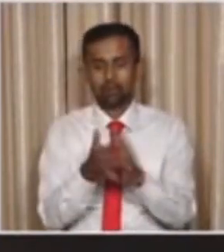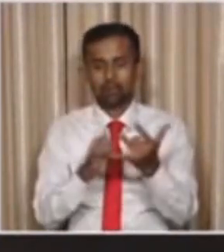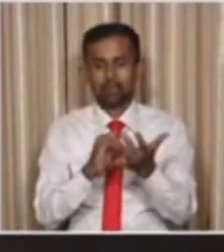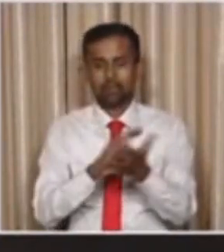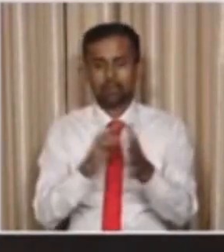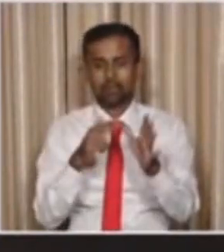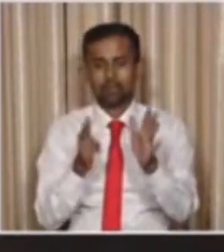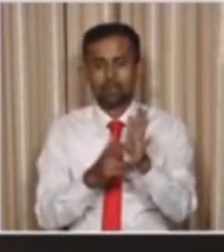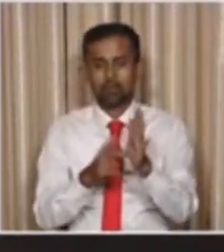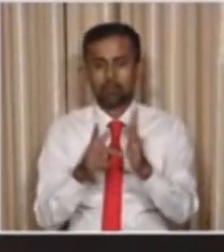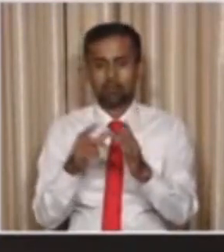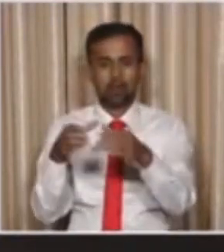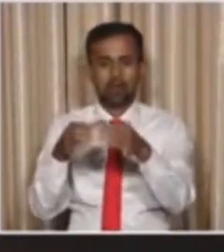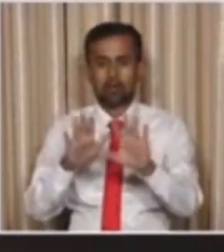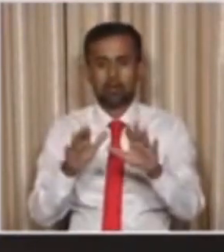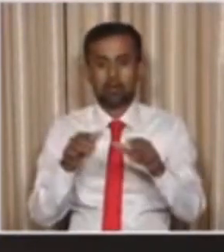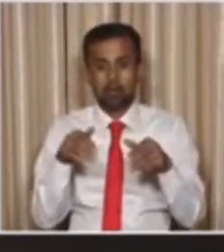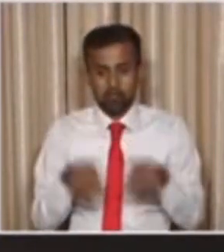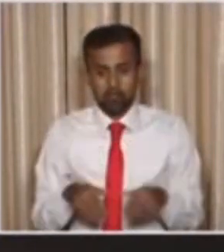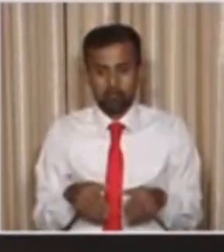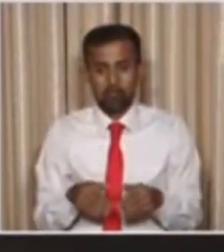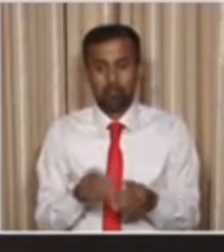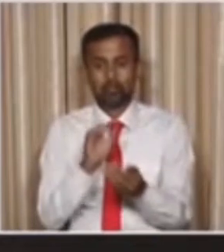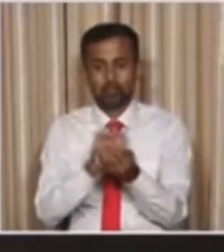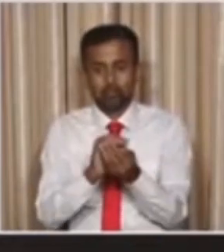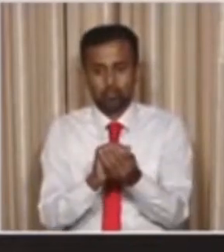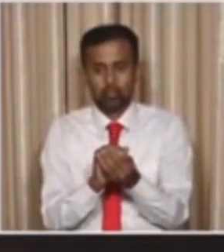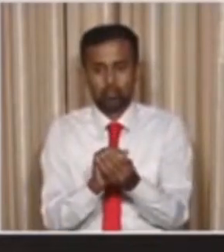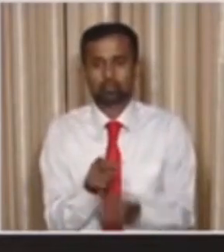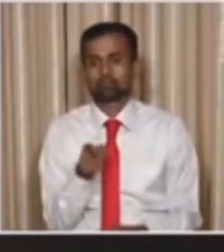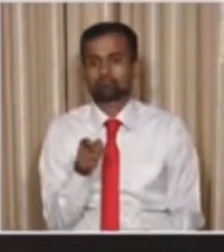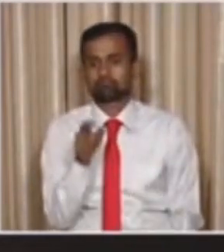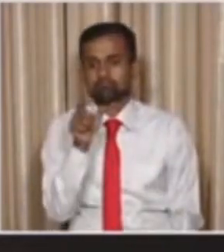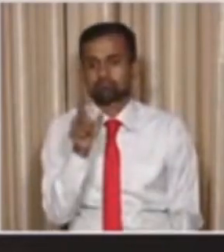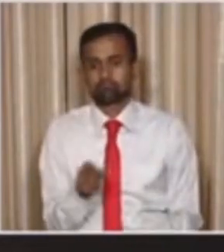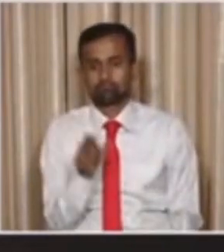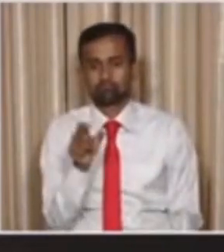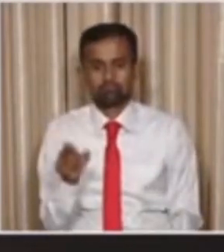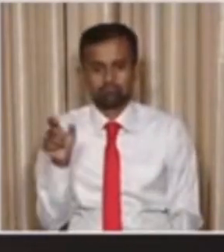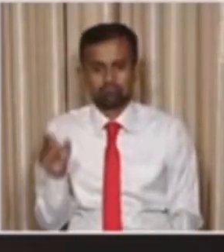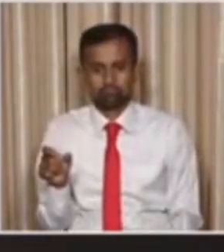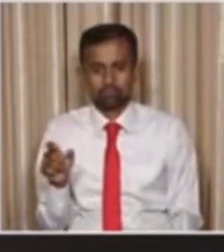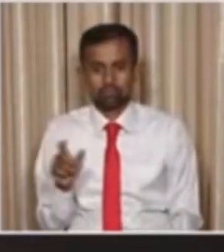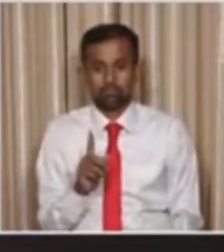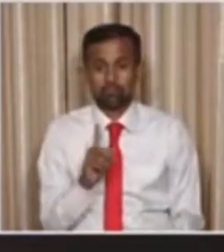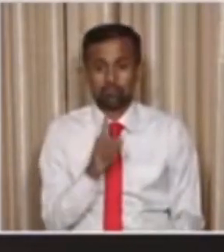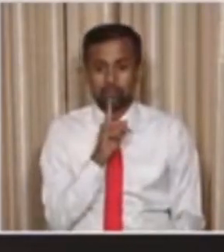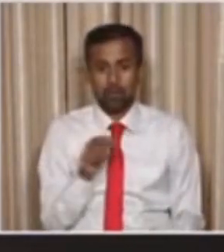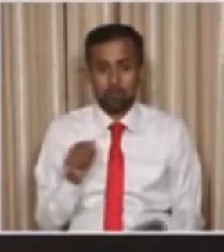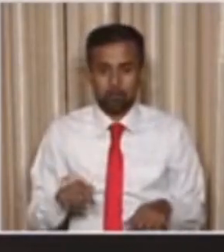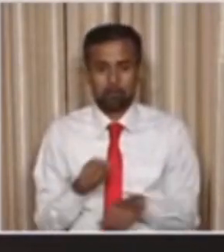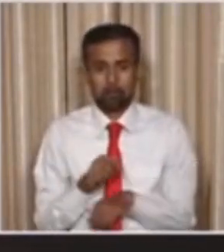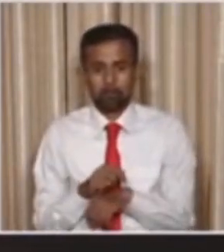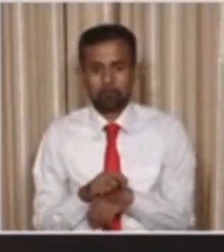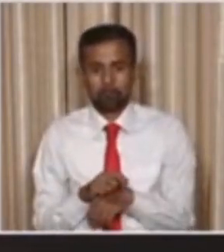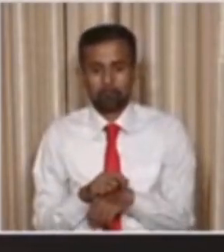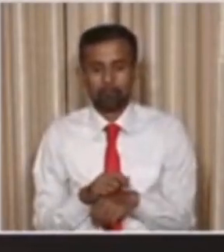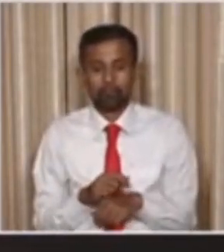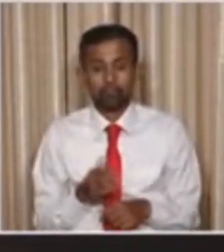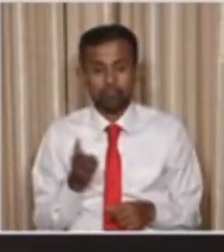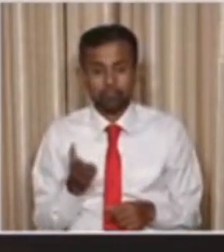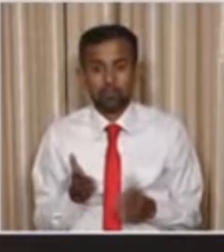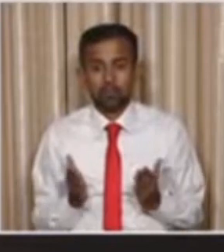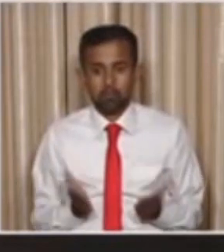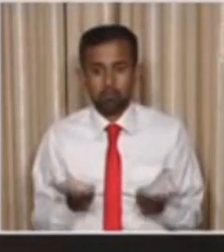සම්මිසිල්ල ප්‍රමුඛ ඒ කණ්ඩායම නෙවෙයි මේකට ආරක්ෂා කරන කණ්ඩායම සමම විශ්වාස කරනවා මේ මොහොතේ මේ ඇති